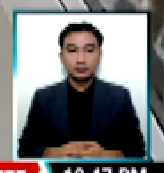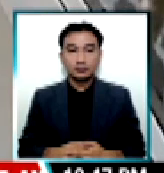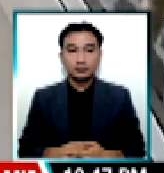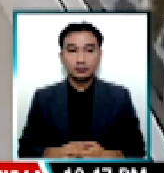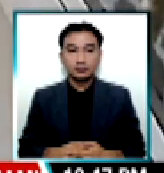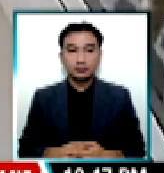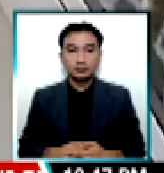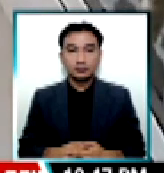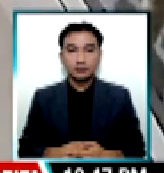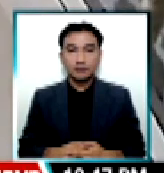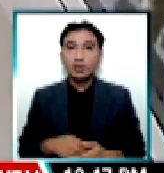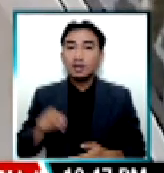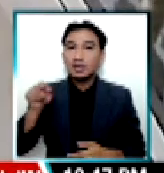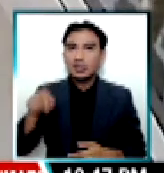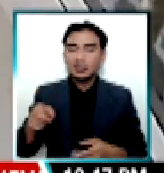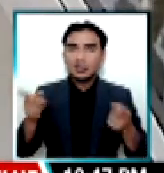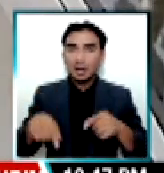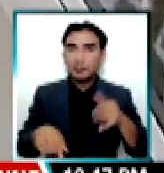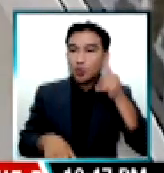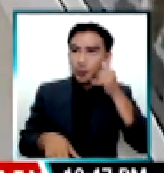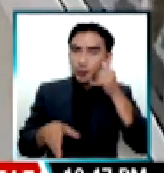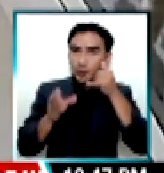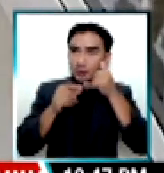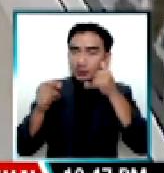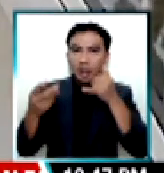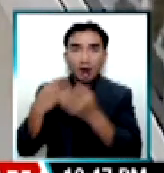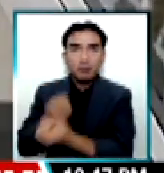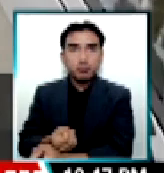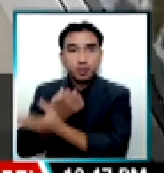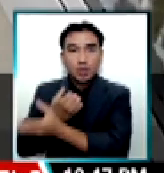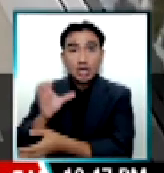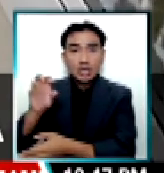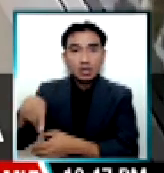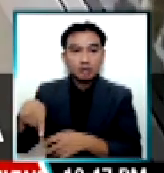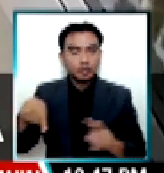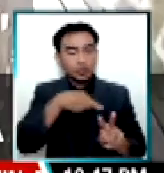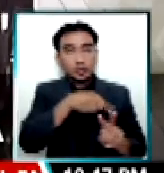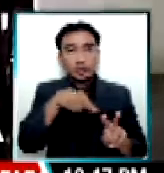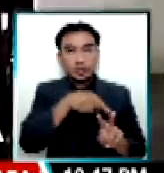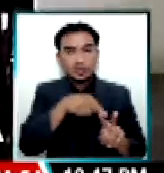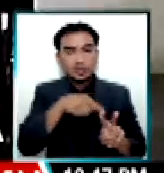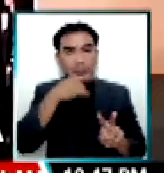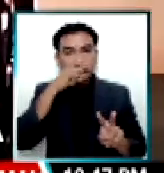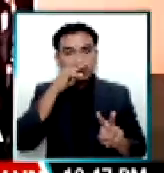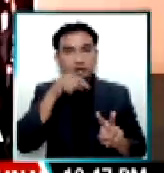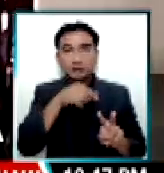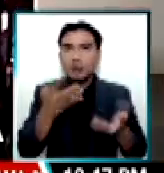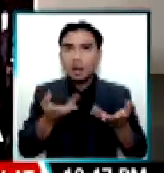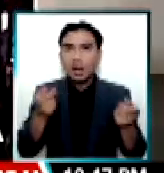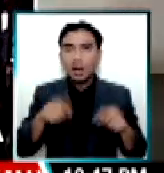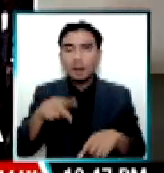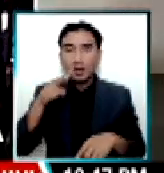Yan po ang pagsabog ng isang cellphone malapit sa dalawang batang naglalaro sa sala ng kanilang bahay sa Vietnam. Narinig din